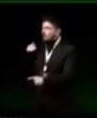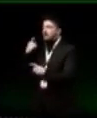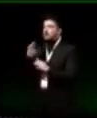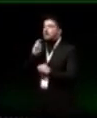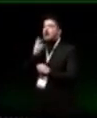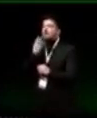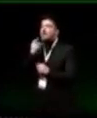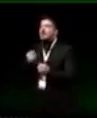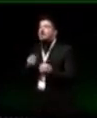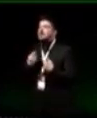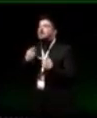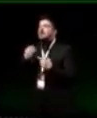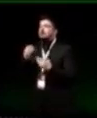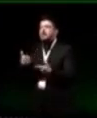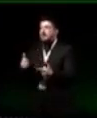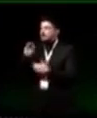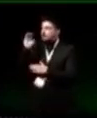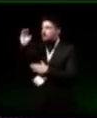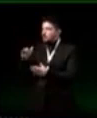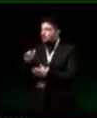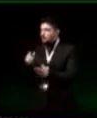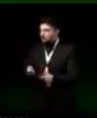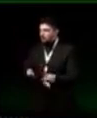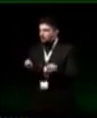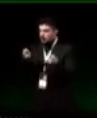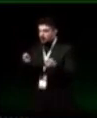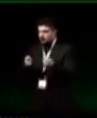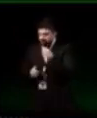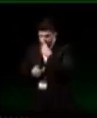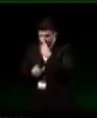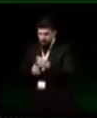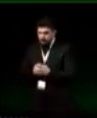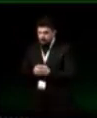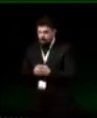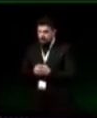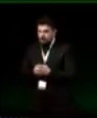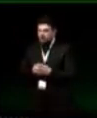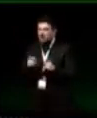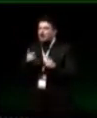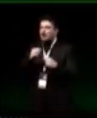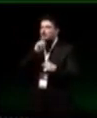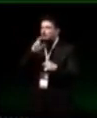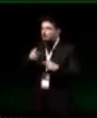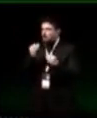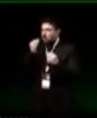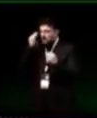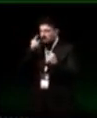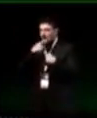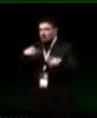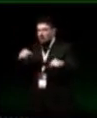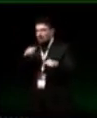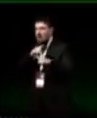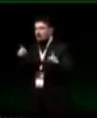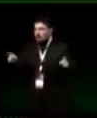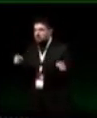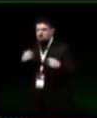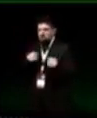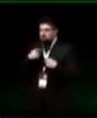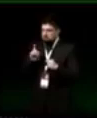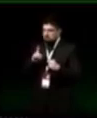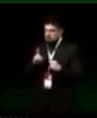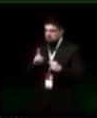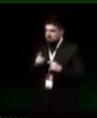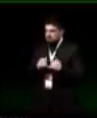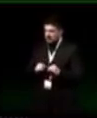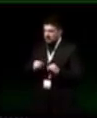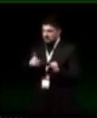futuro. Cosa accadrà nei prossimi 10 anni? Siete in grado di prevederlo pensando a voi, a noi, ai nostri figli? Io no.